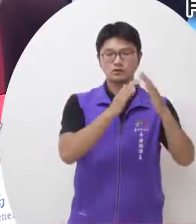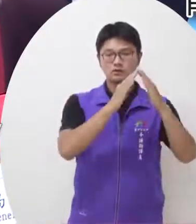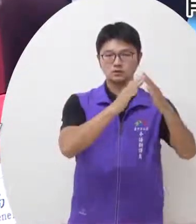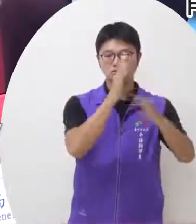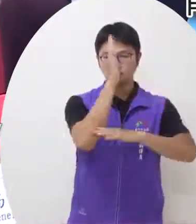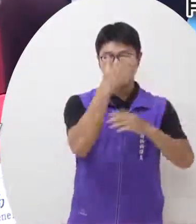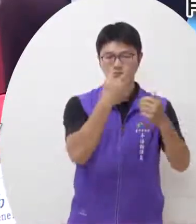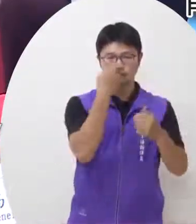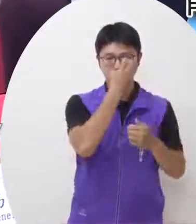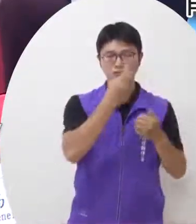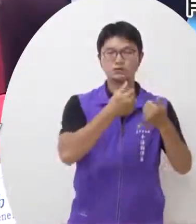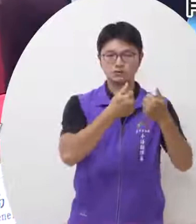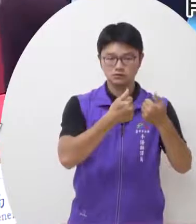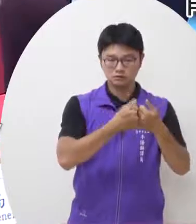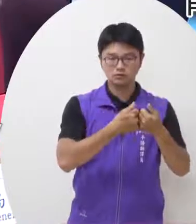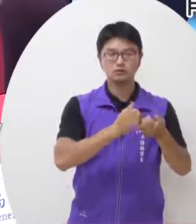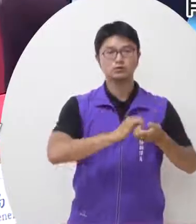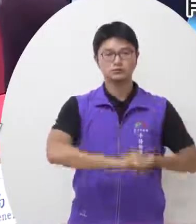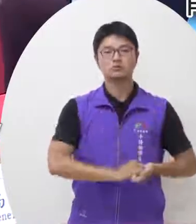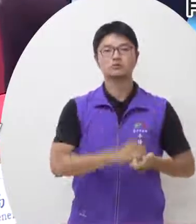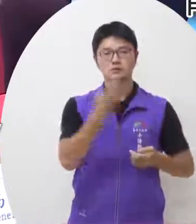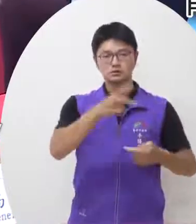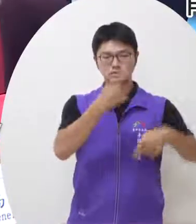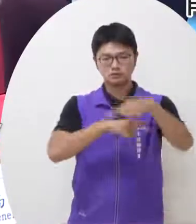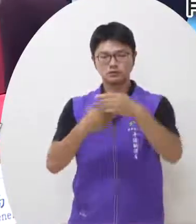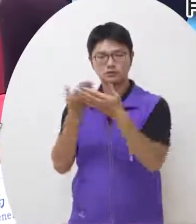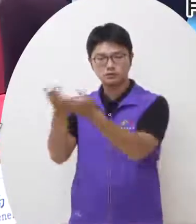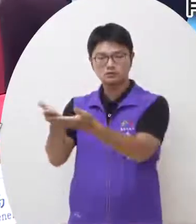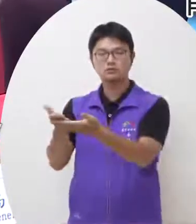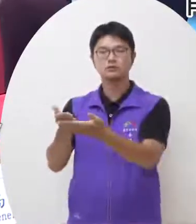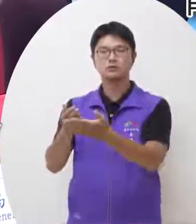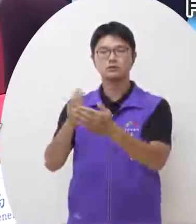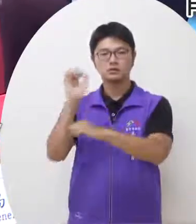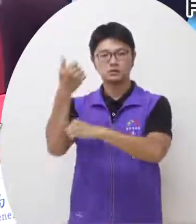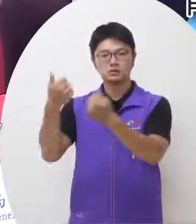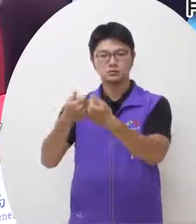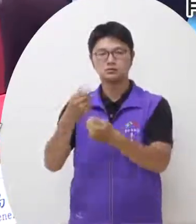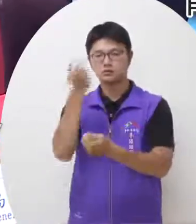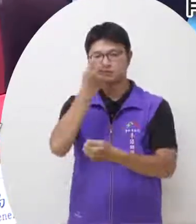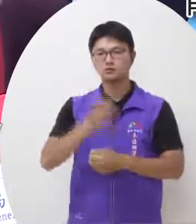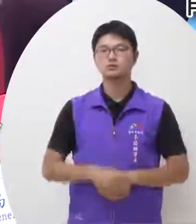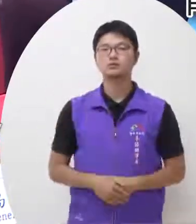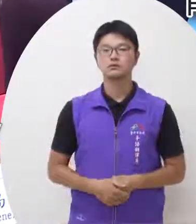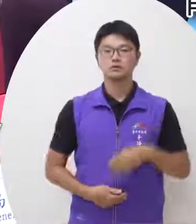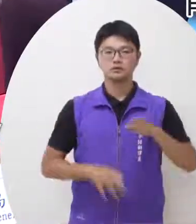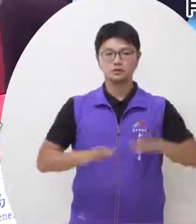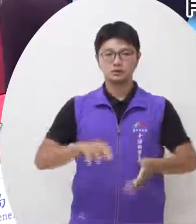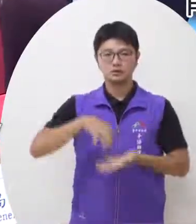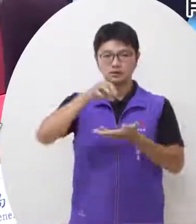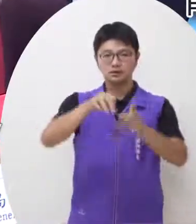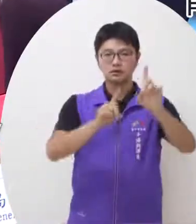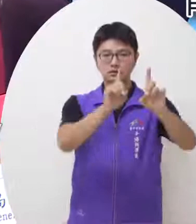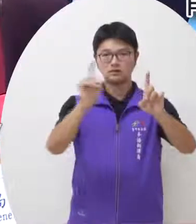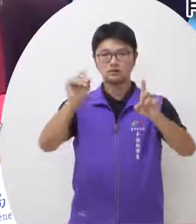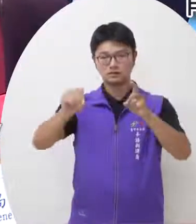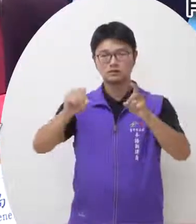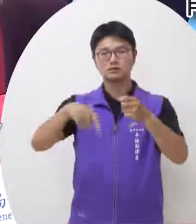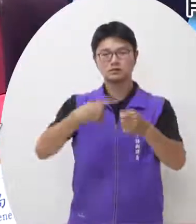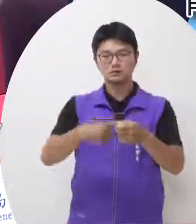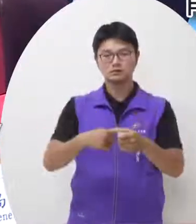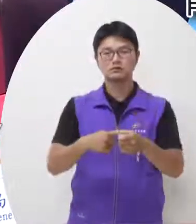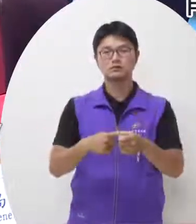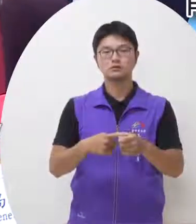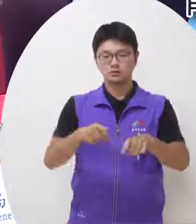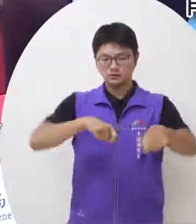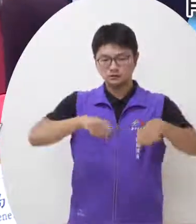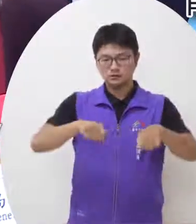会审议通过后才可以进行之。所以这次提出相关这个110年的事业计划，那提请审议，那